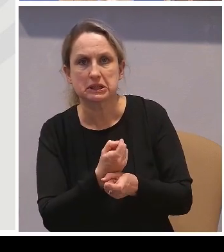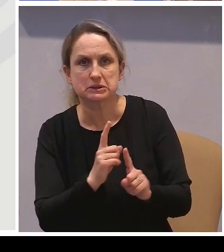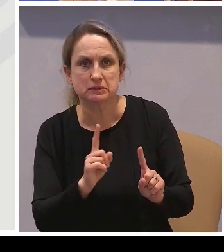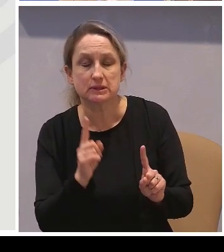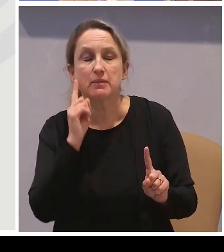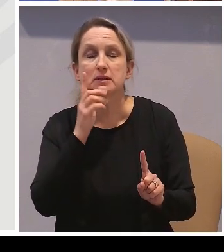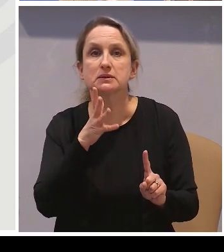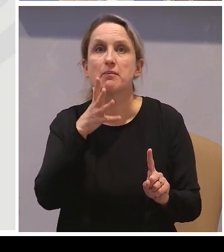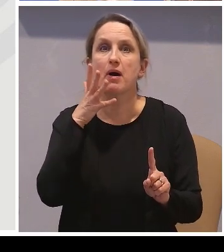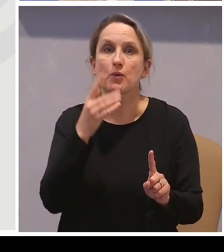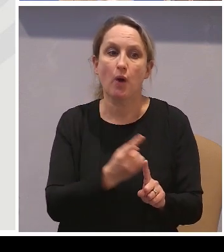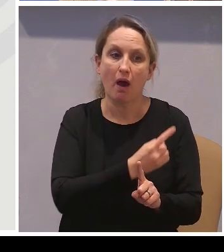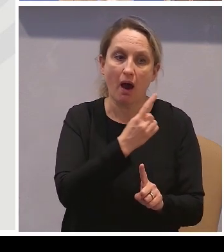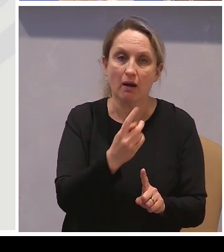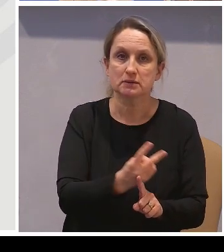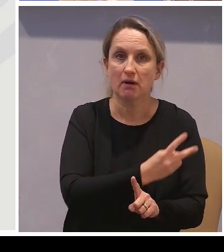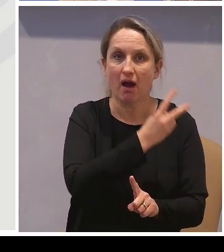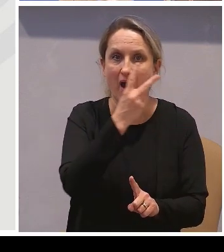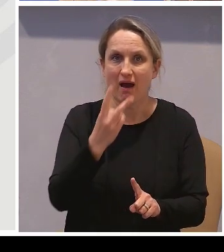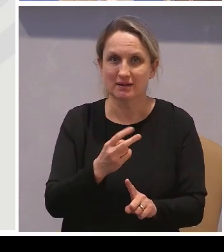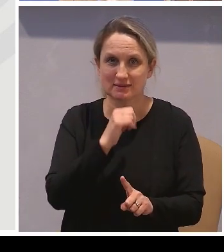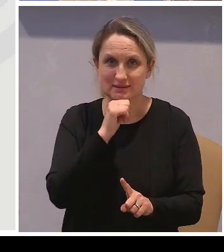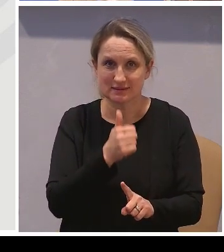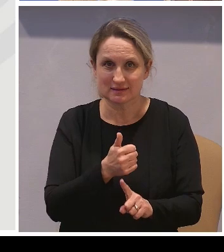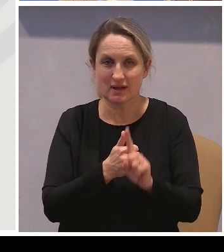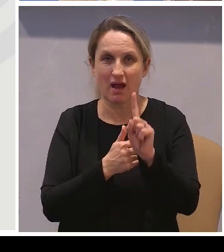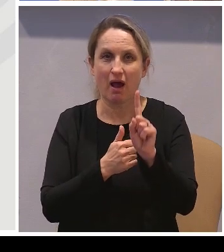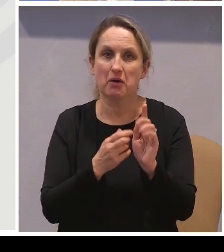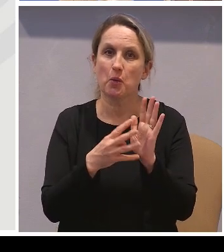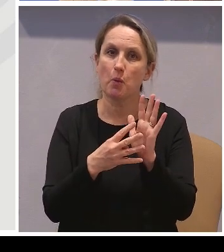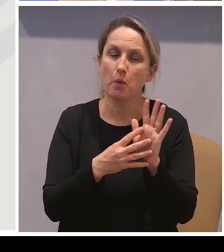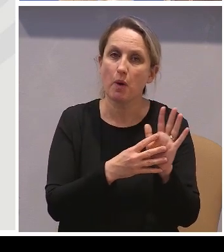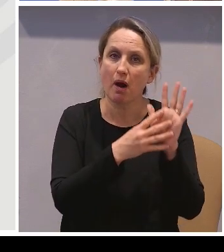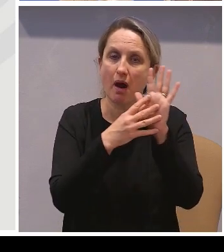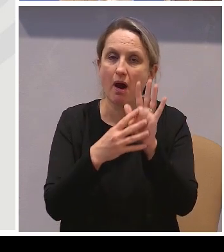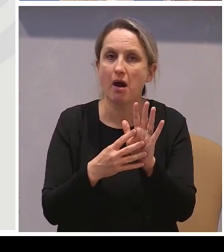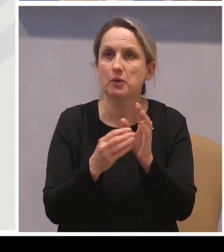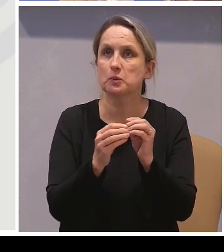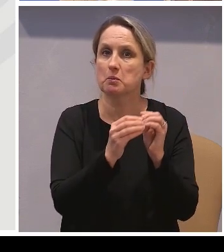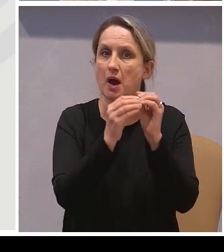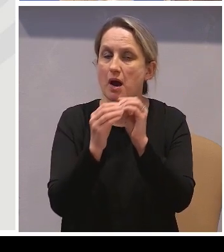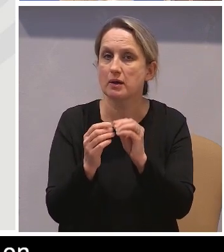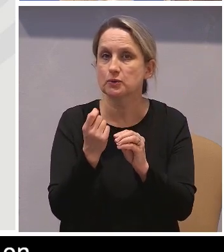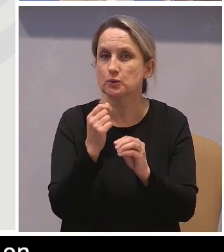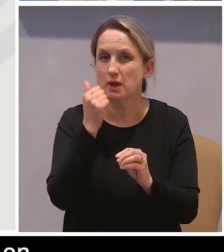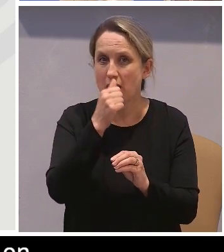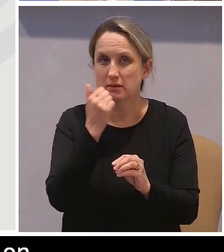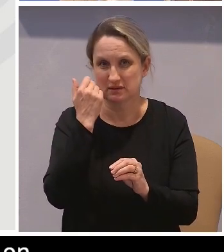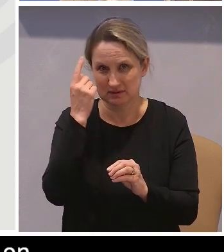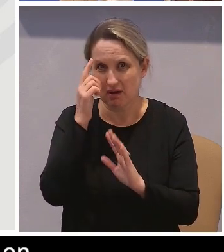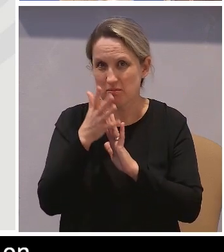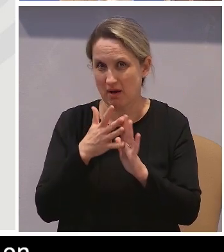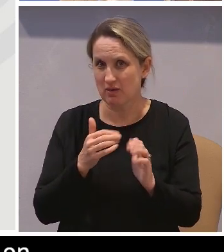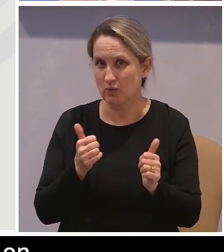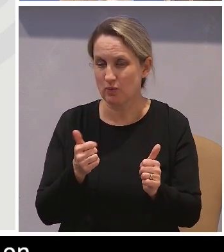very important for the child to understand selgita. Aga kui see laps what on 9 või 10 või 11, siis they ta saab will tegelikult omal moel väga hästi aru go sellest through, ja